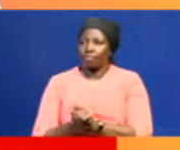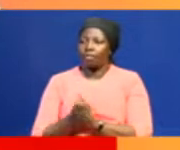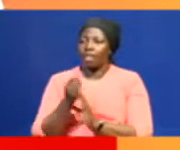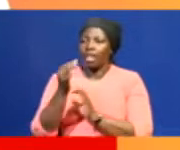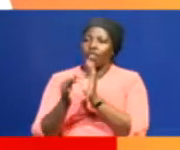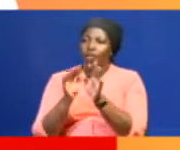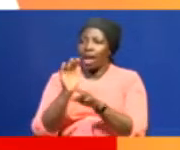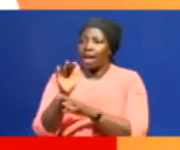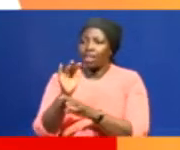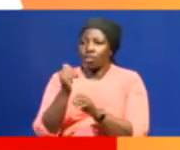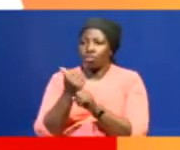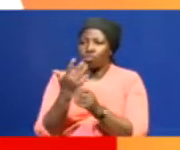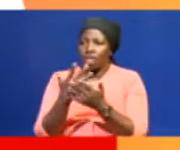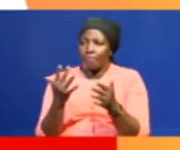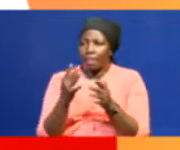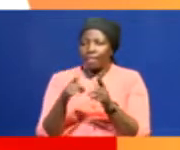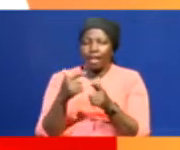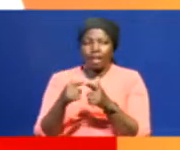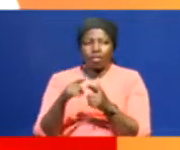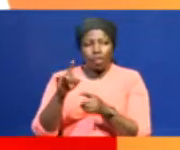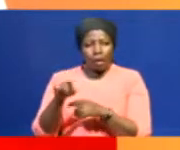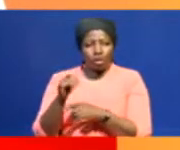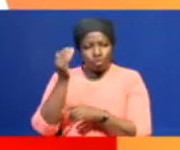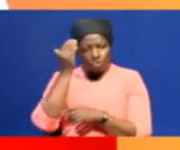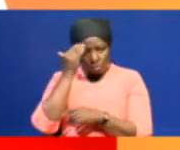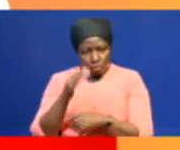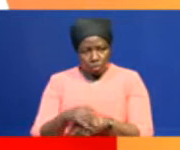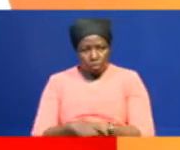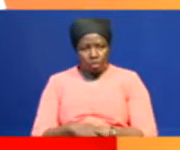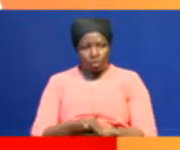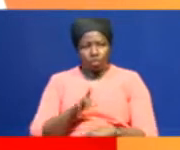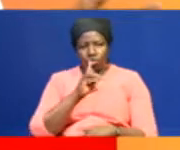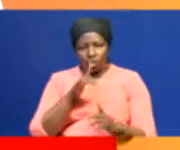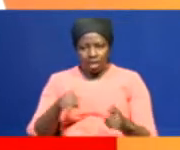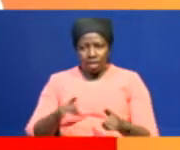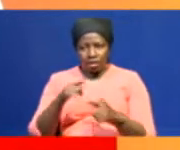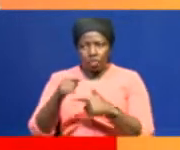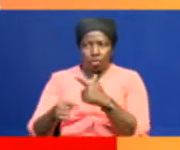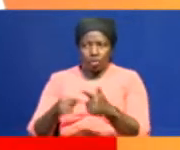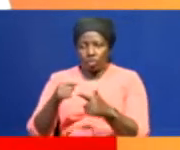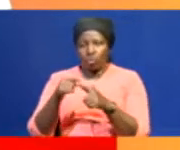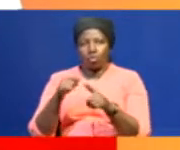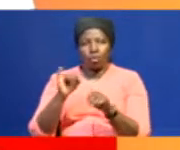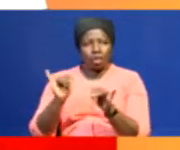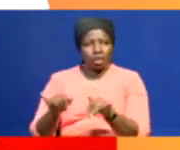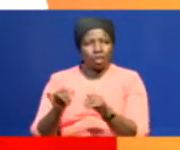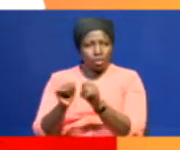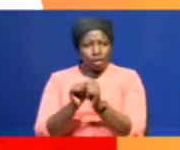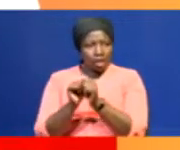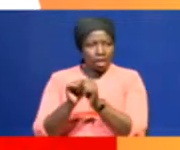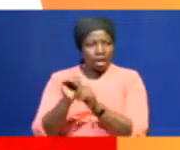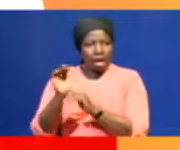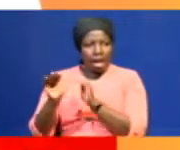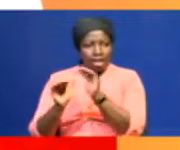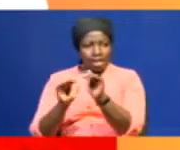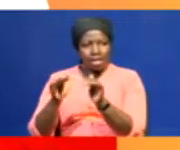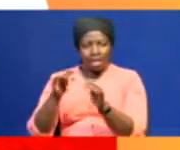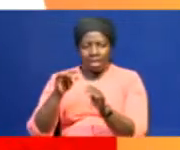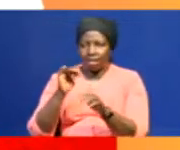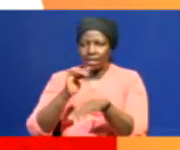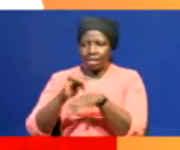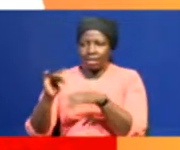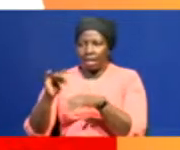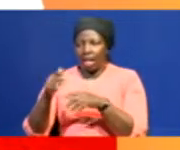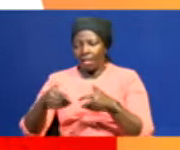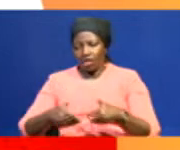basi ukijua utajua, si ndio? So let's continue, tukae pamoja, tuweze kuhimizana, tuweze kusensitize hao